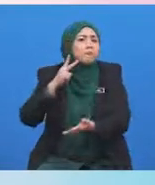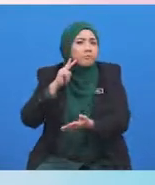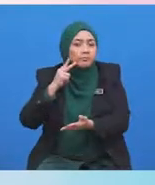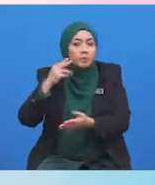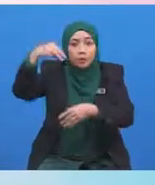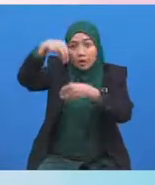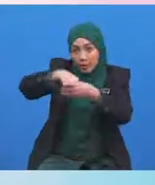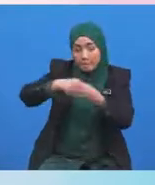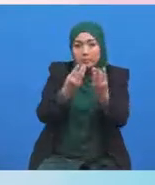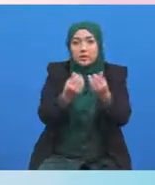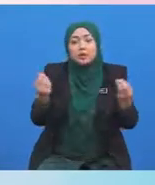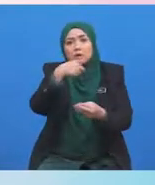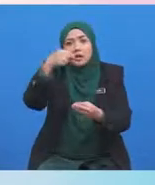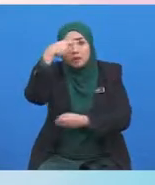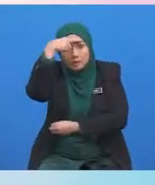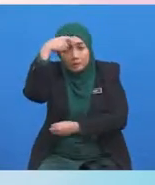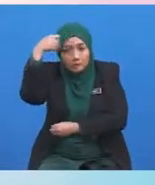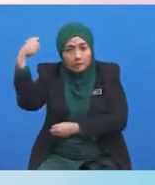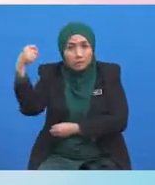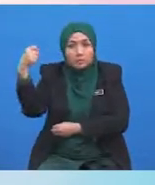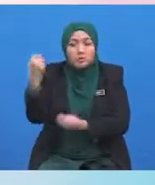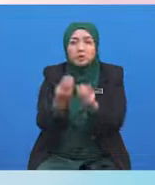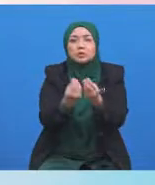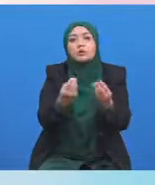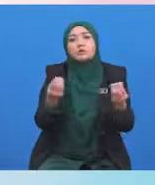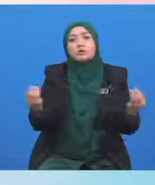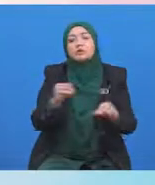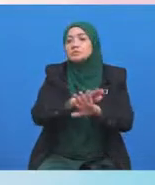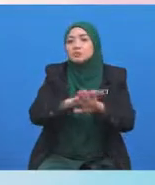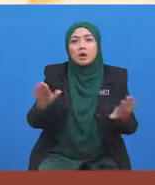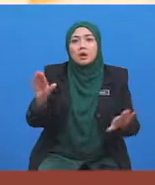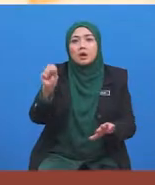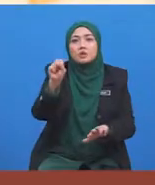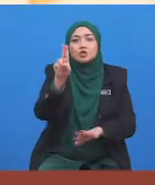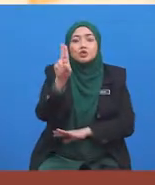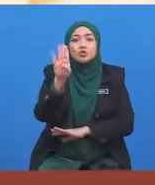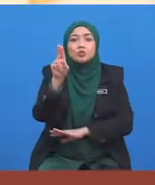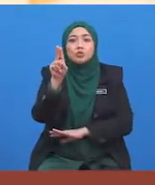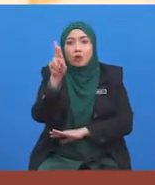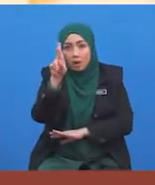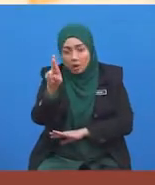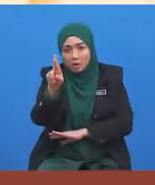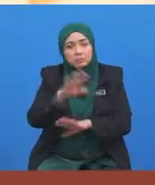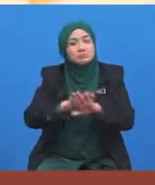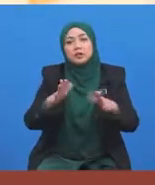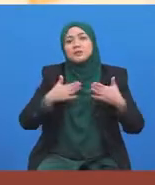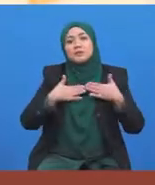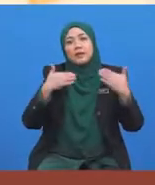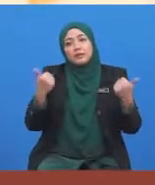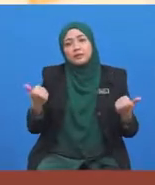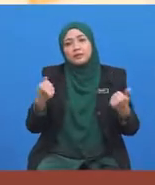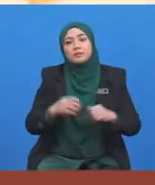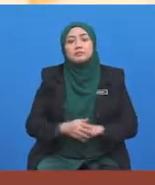tanah dan menyebabkan tanah menjadi tidak subur. Dapat saya ringkaskan di sini